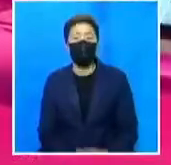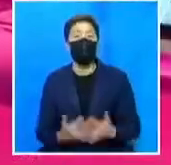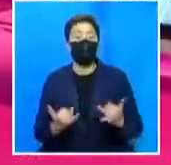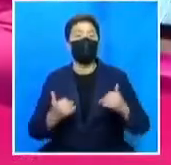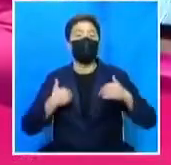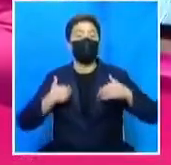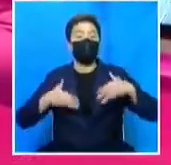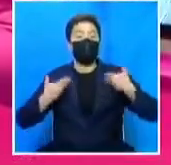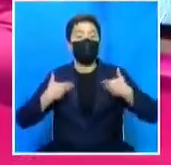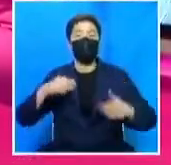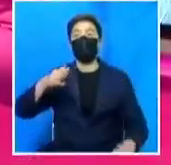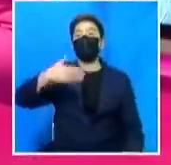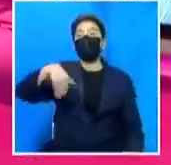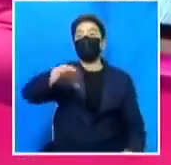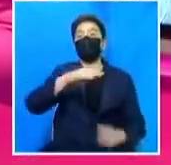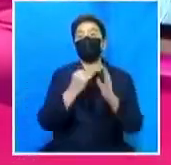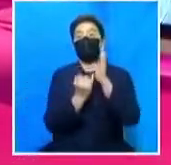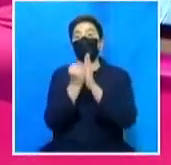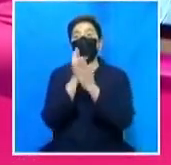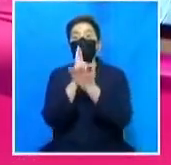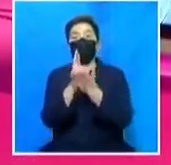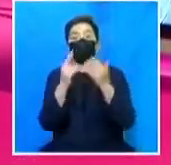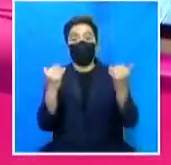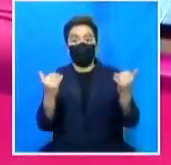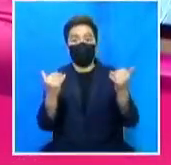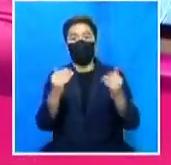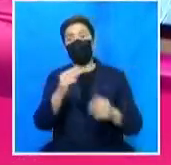แสดงความยินดีกับทุกๆท่านที่ถูกรางวัลด้วยนะคะ